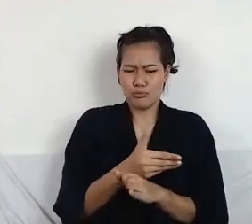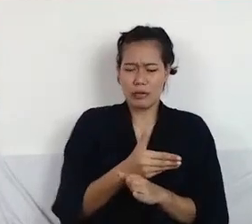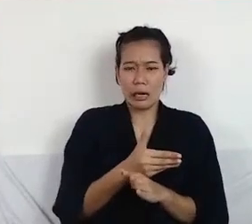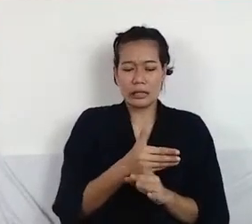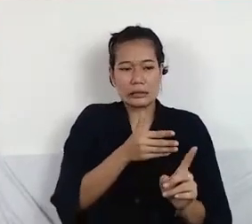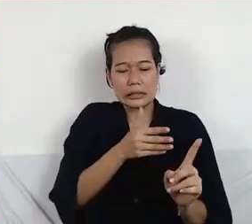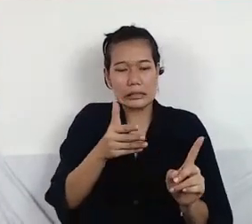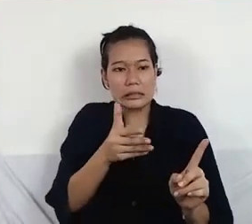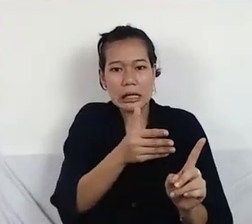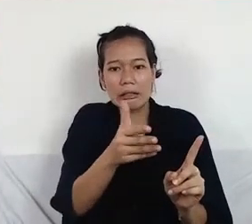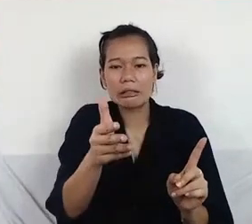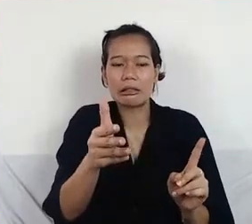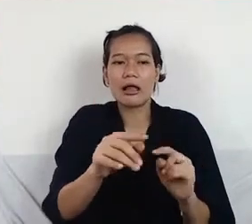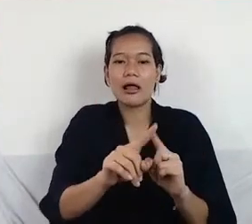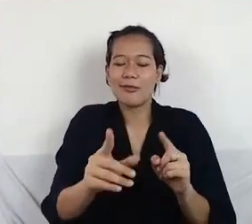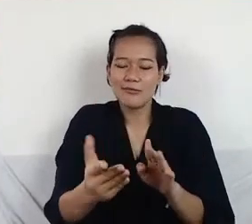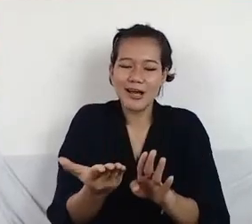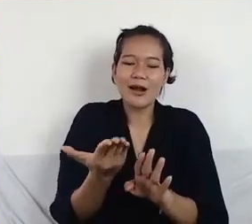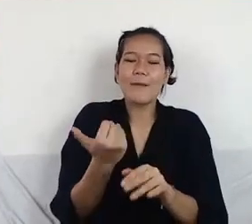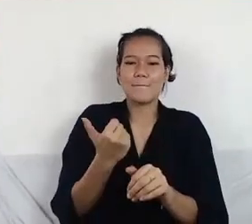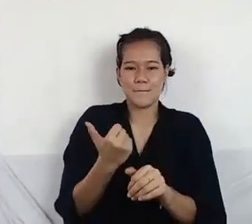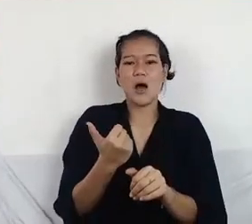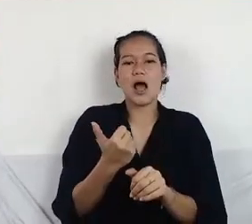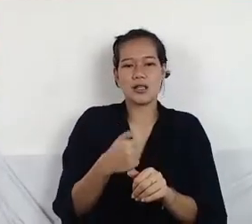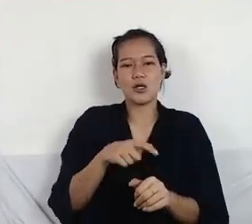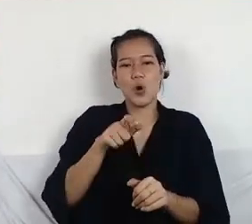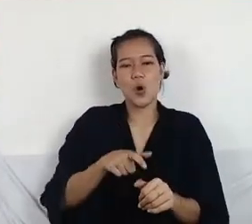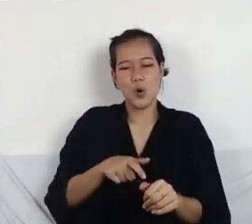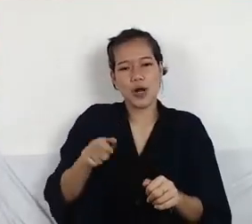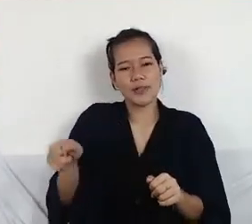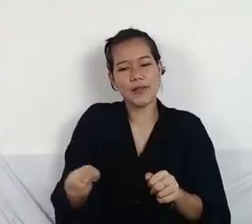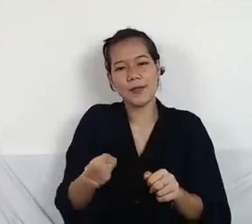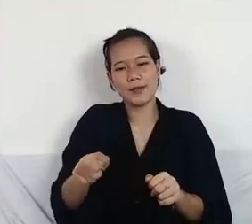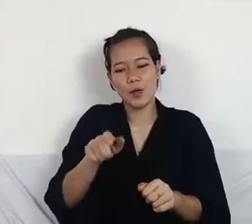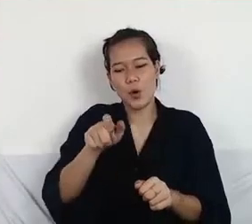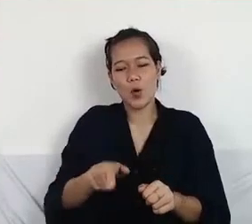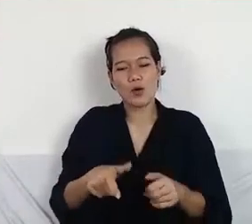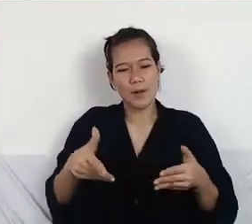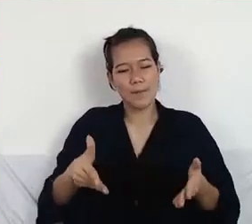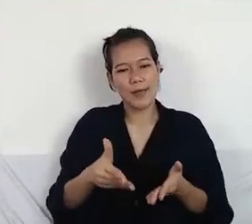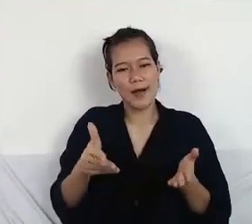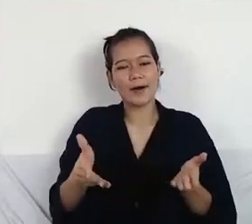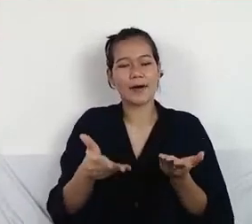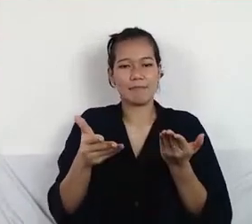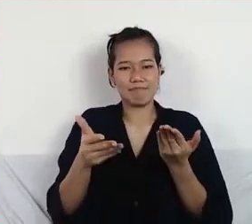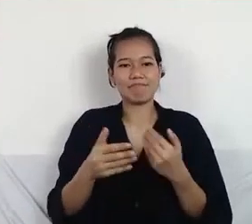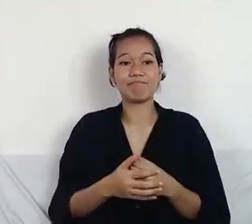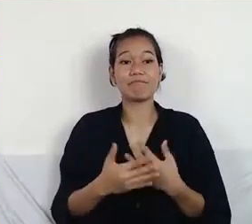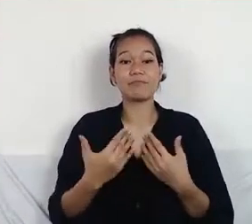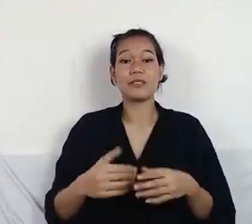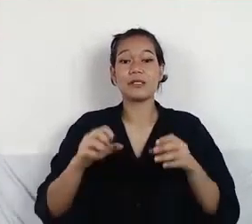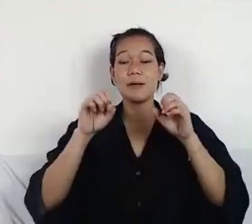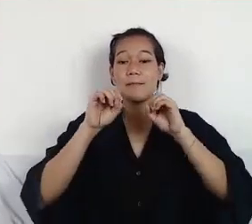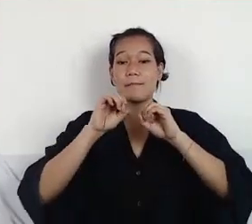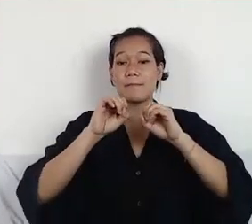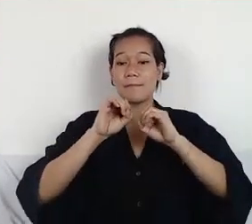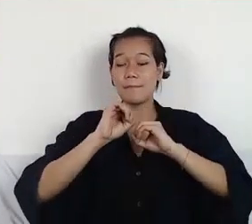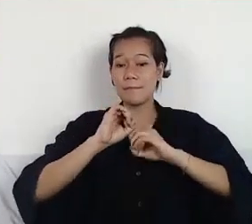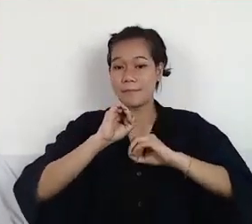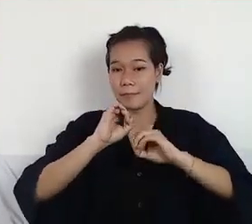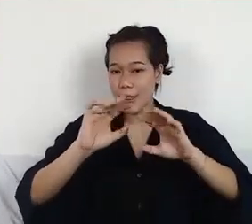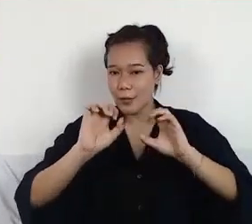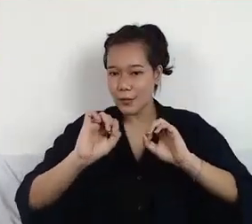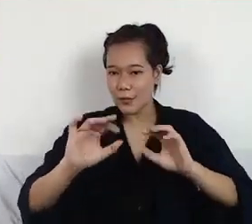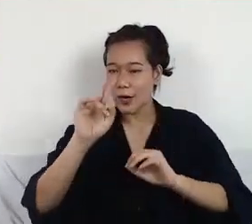tetapi sekarang kamu telah kembali kepada gembala dan pemelihara jiwamu. Demikianlah berita anugerah dari